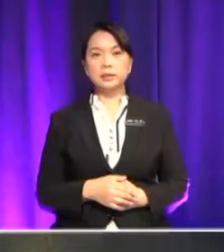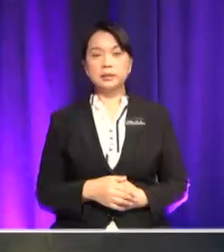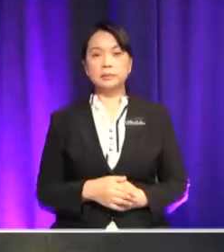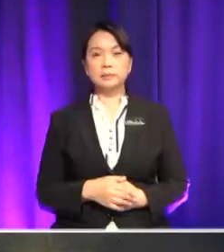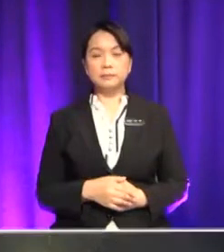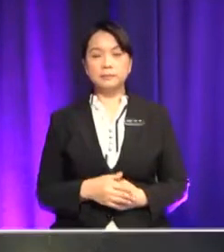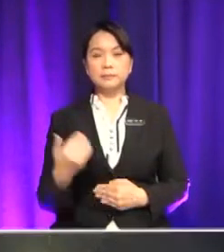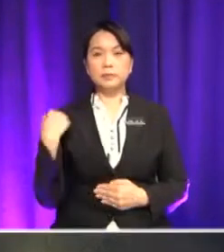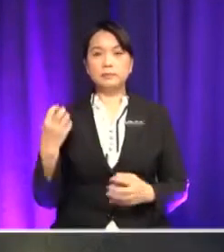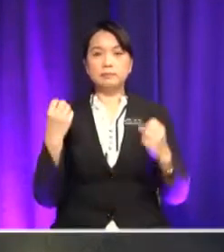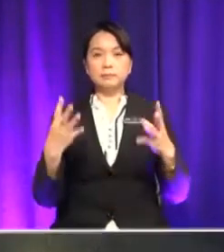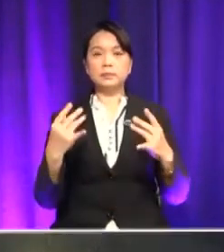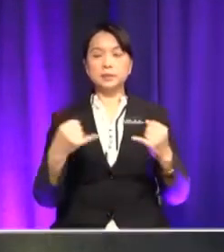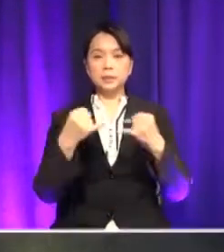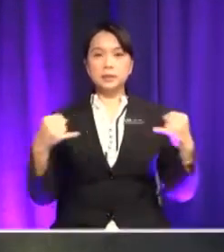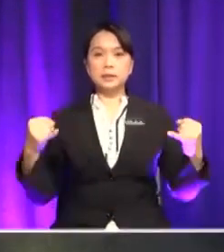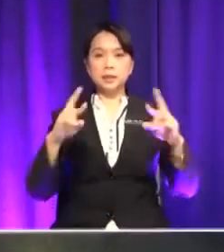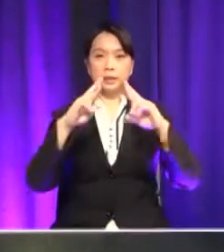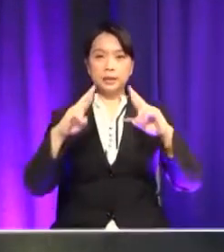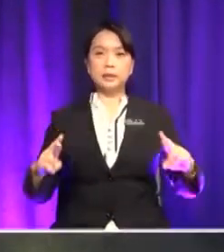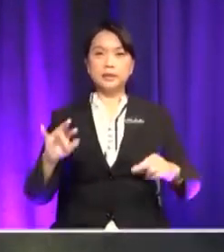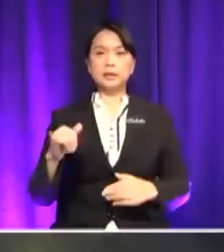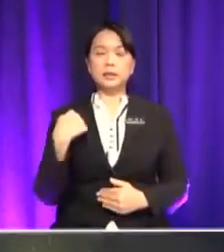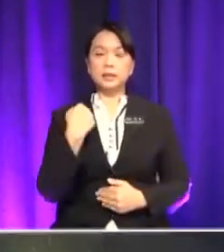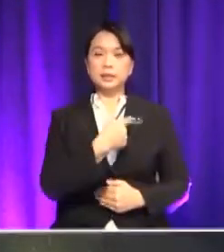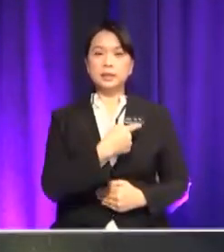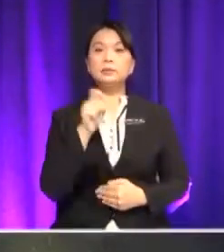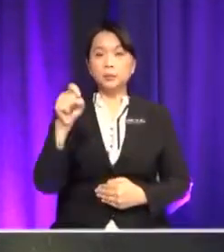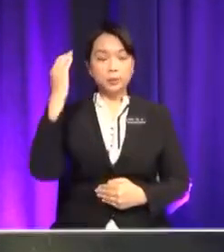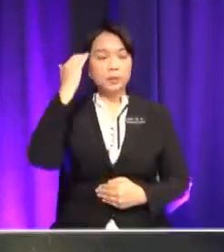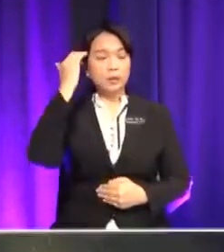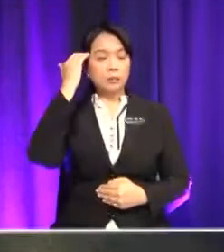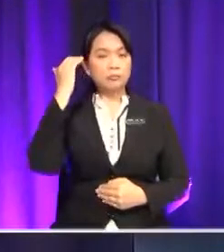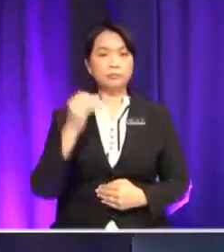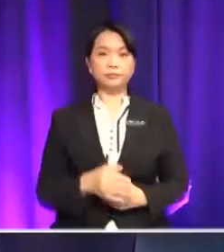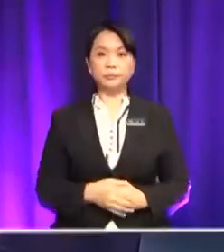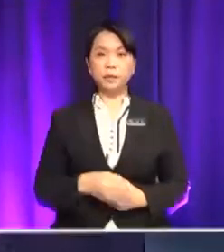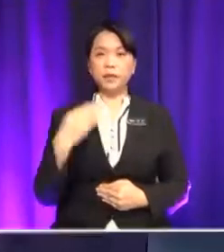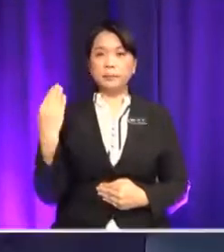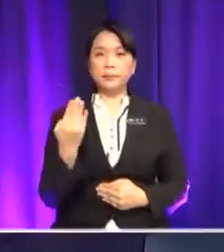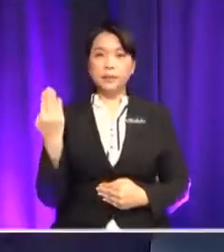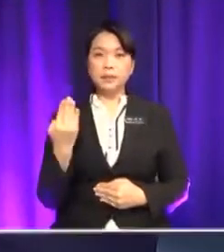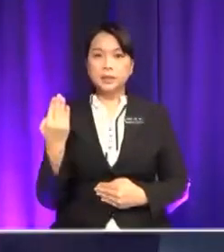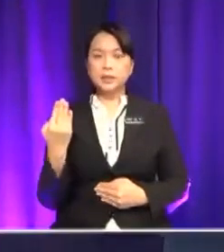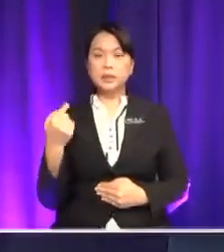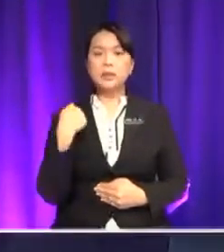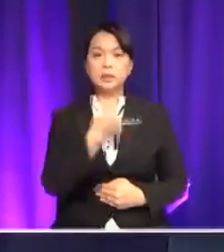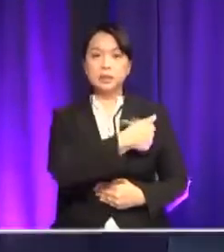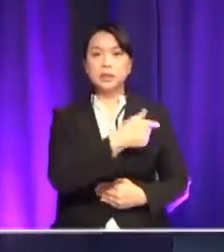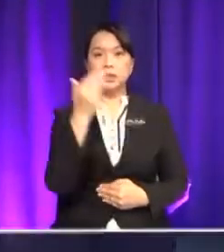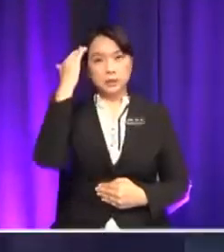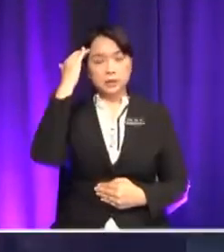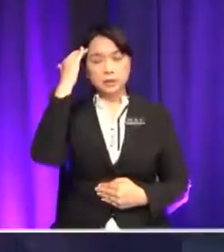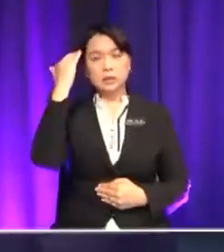ada banyak jenis bumbung sebenarnya yang perlu diketahui oleh murid. Okey, yang biasa kita tahu ialah